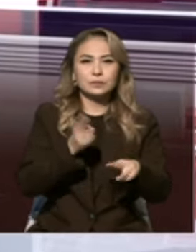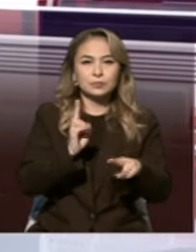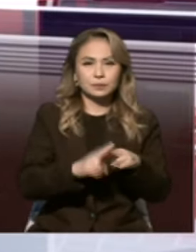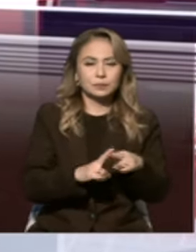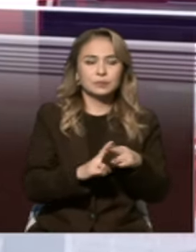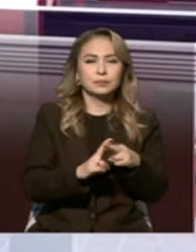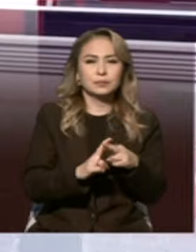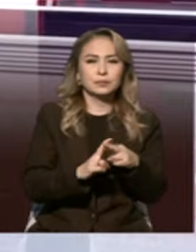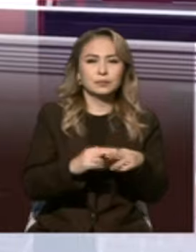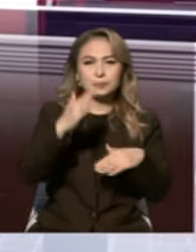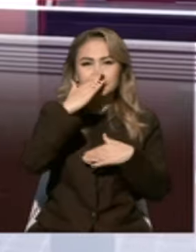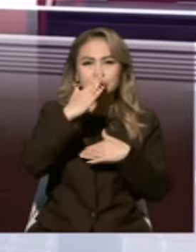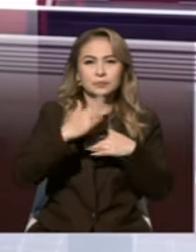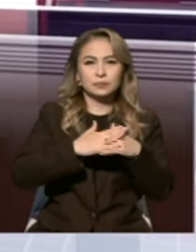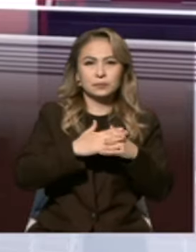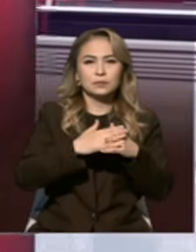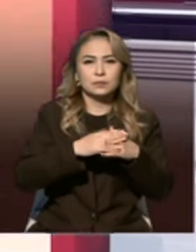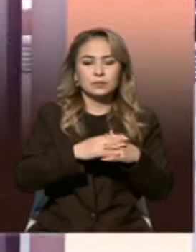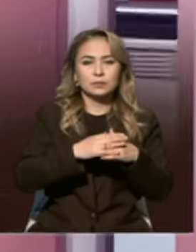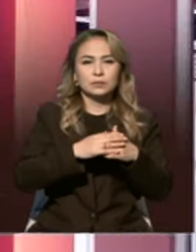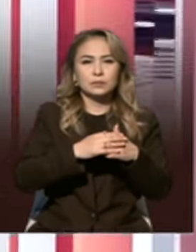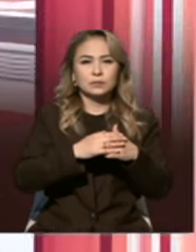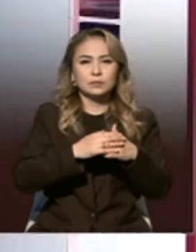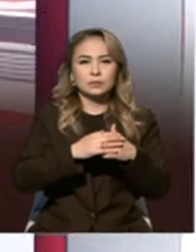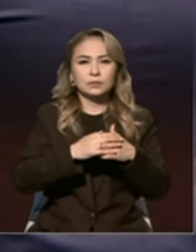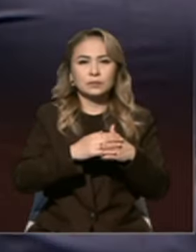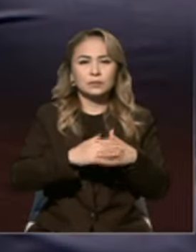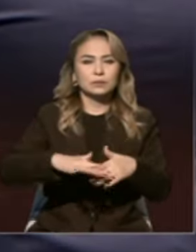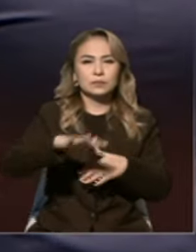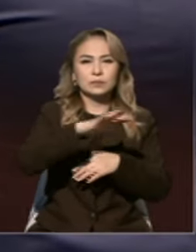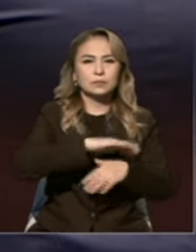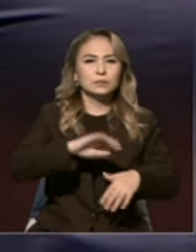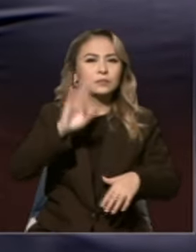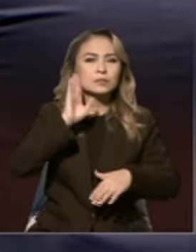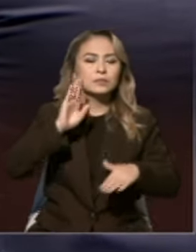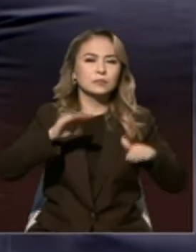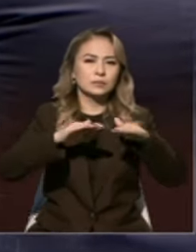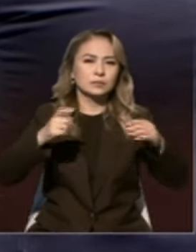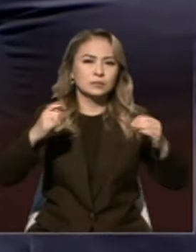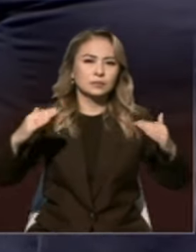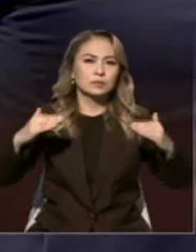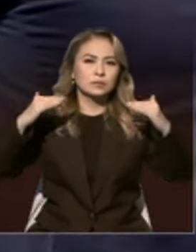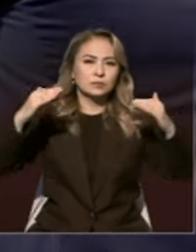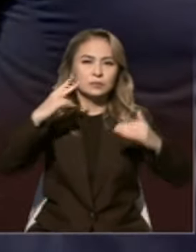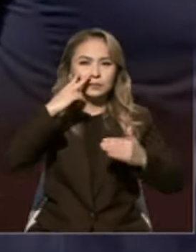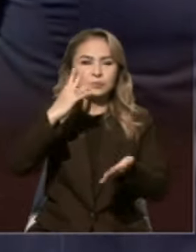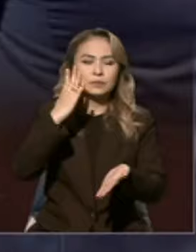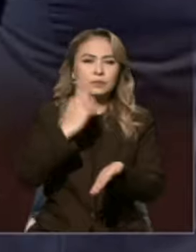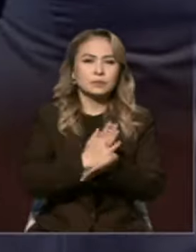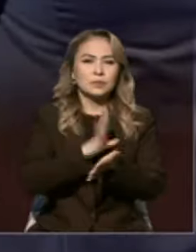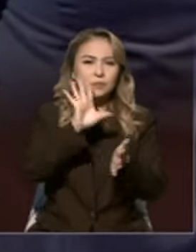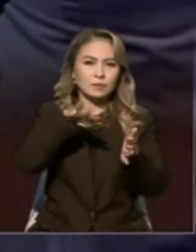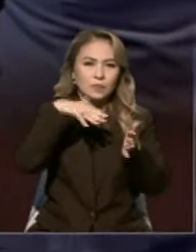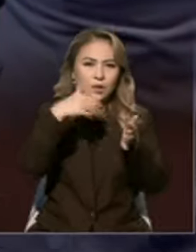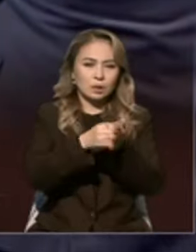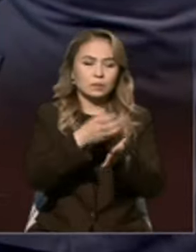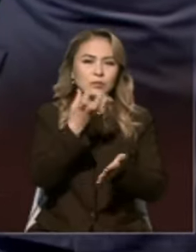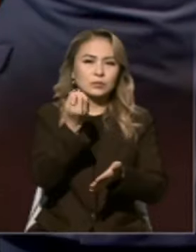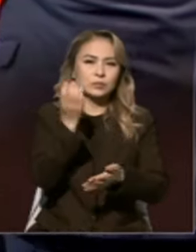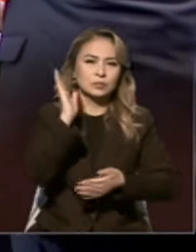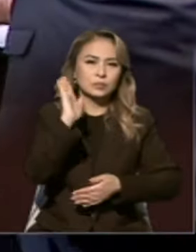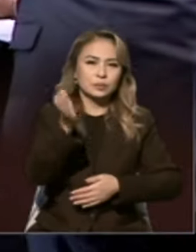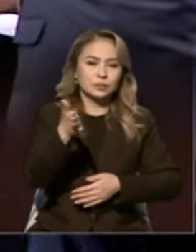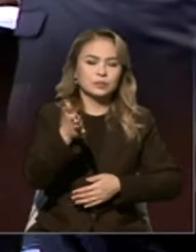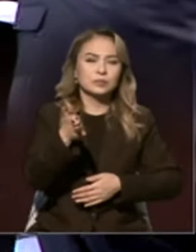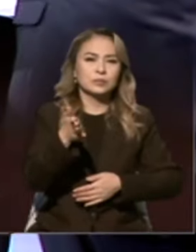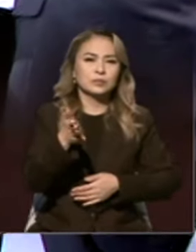себепті қазіргі таңда мына Жайық өзенінің су деңгейінің көтерілуі байқалып отыр. Әлі де көтеріледі деген